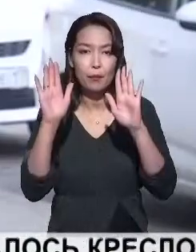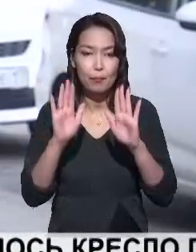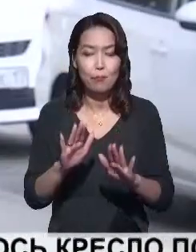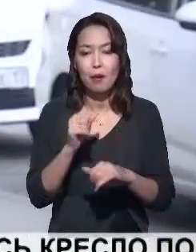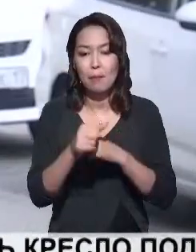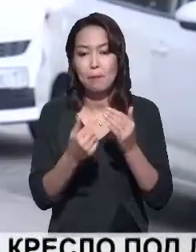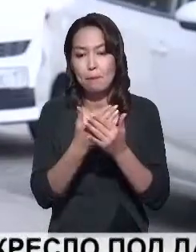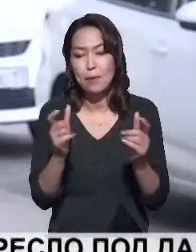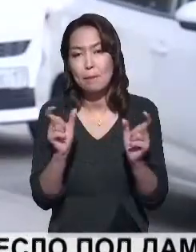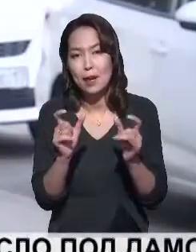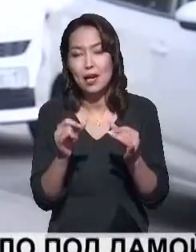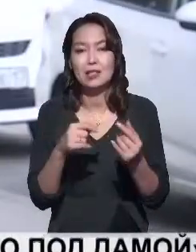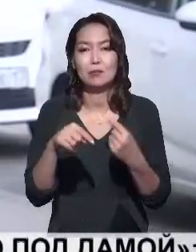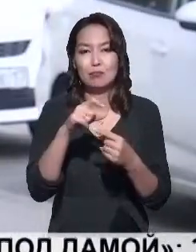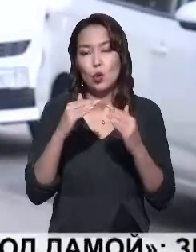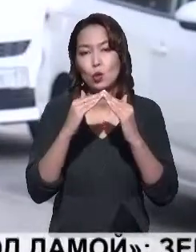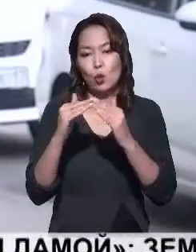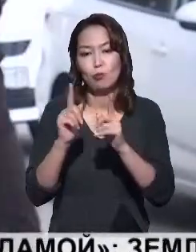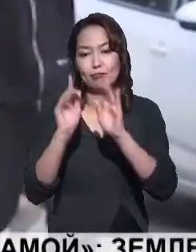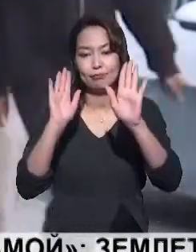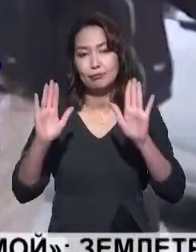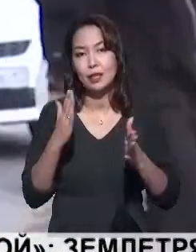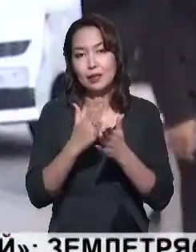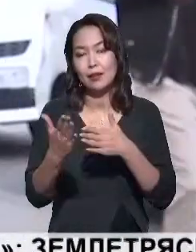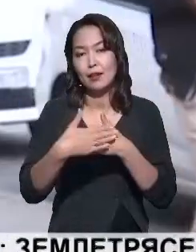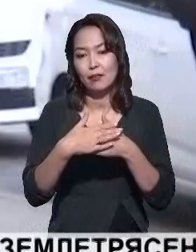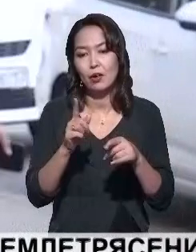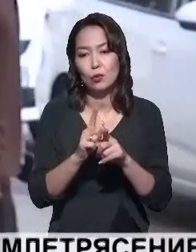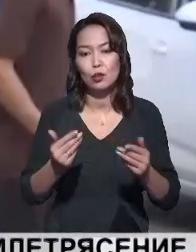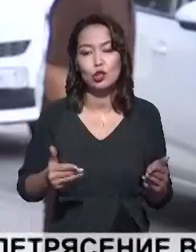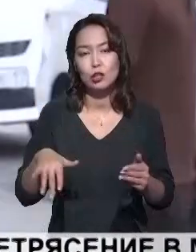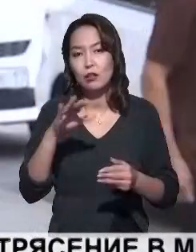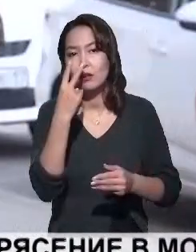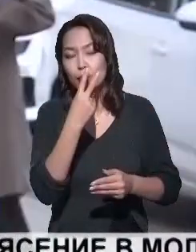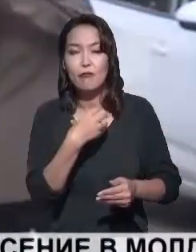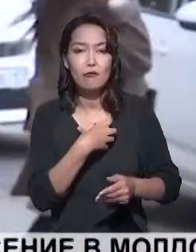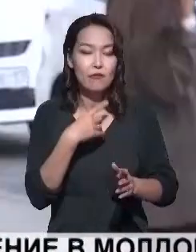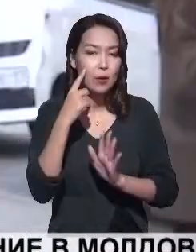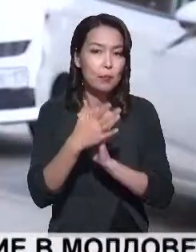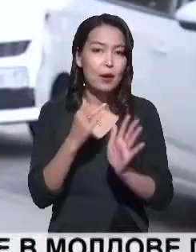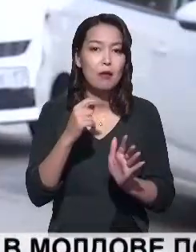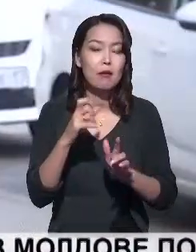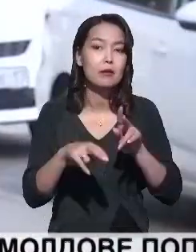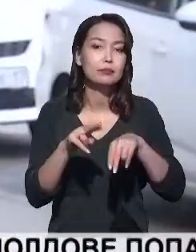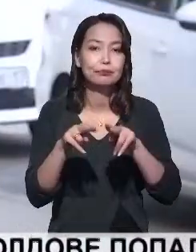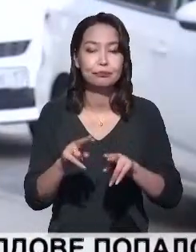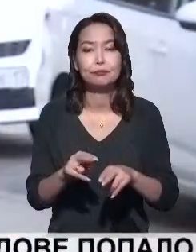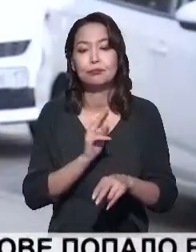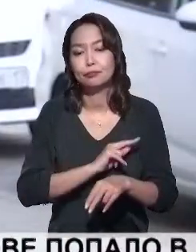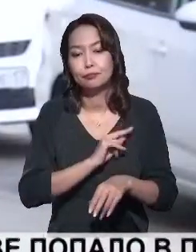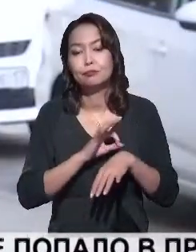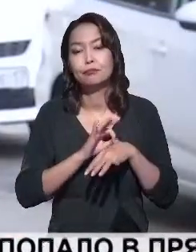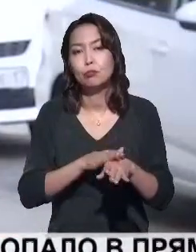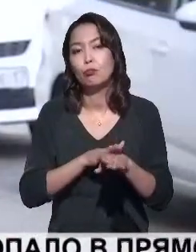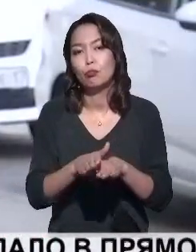возле магазинов и зданий. Также началась акция «От двери к двери», где мы жителям рассказываем о важности строительства атомной электростанции. Работы идут